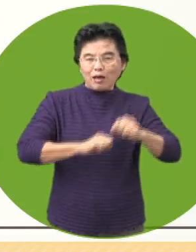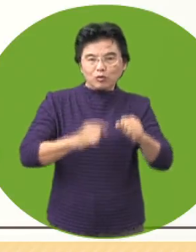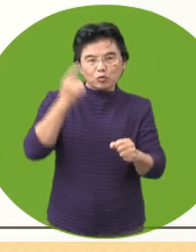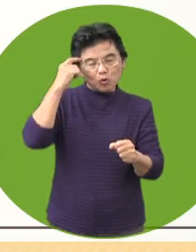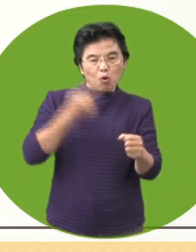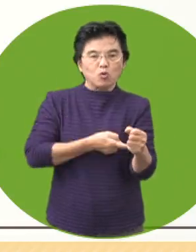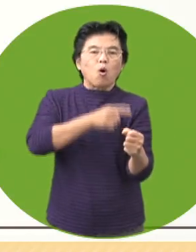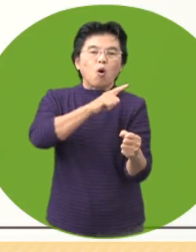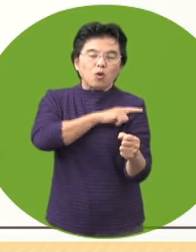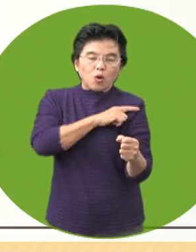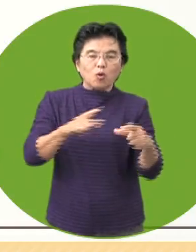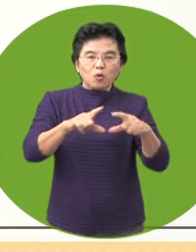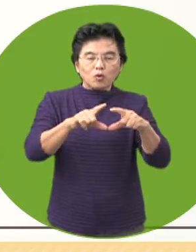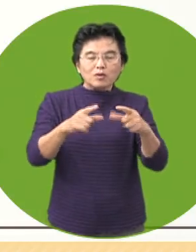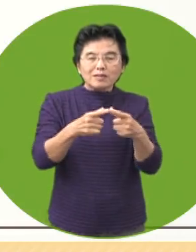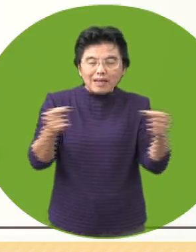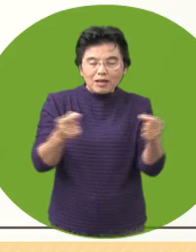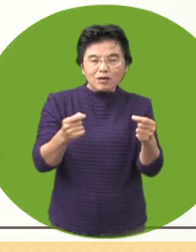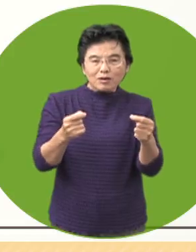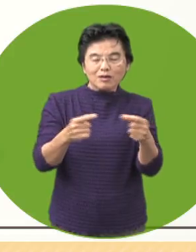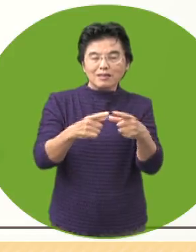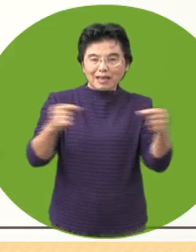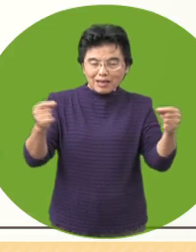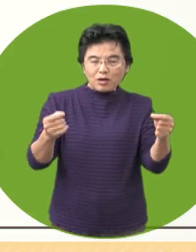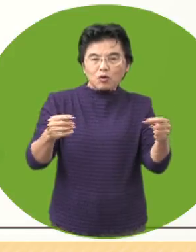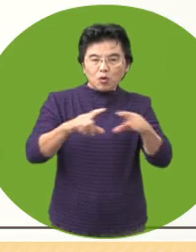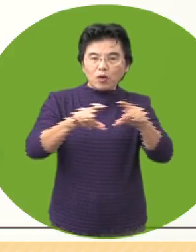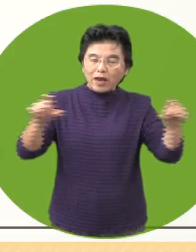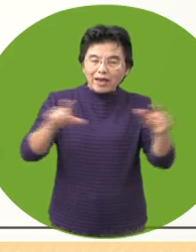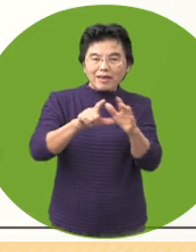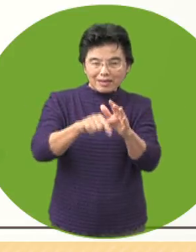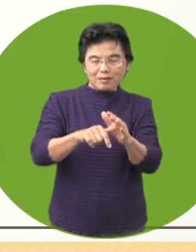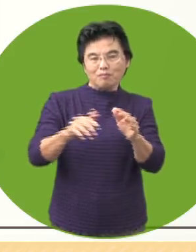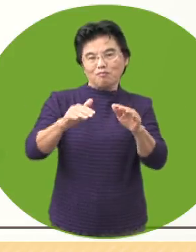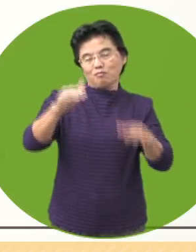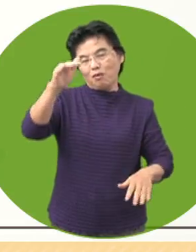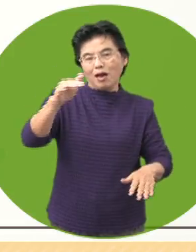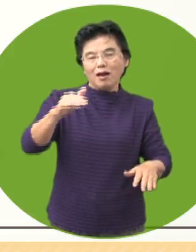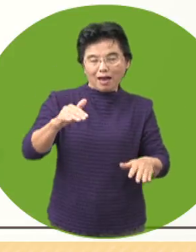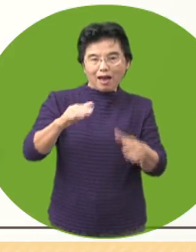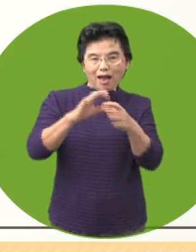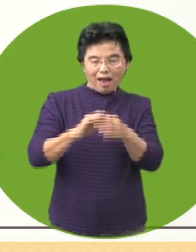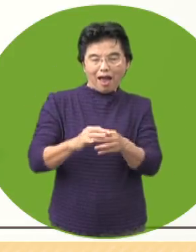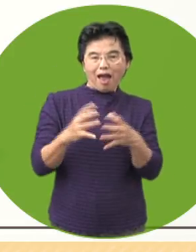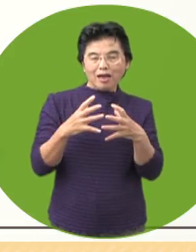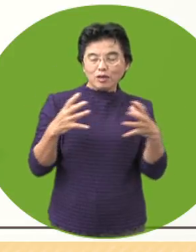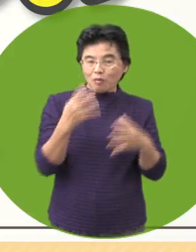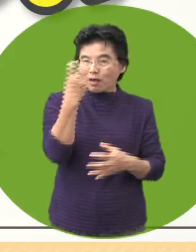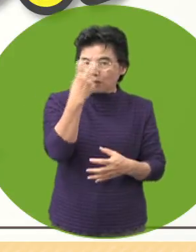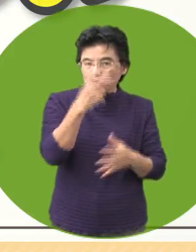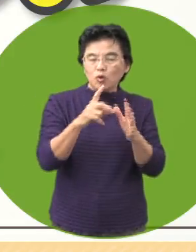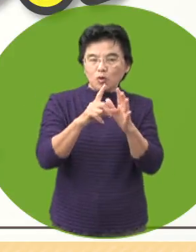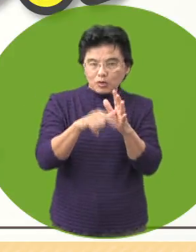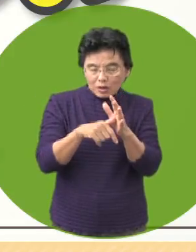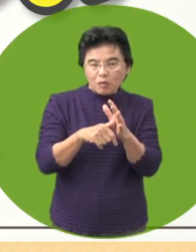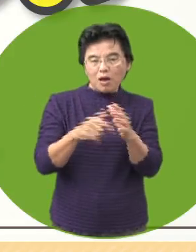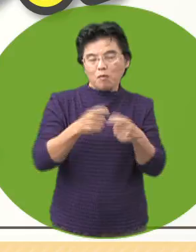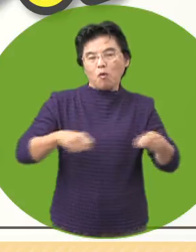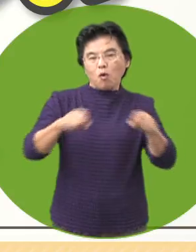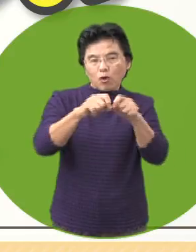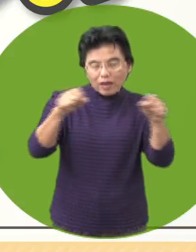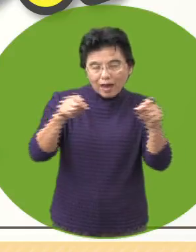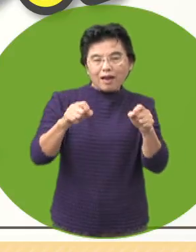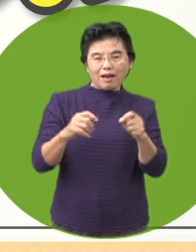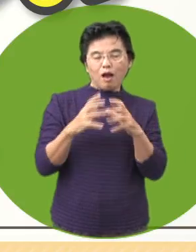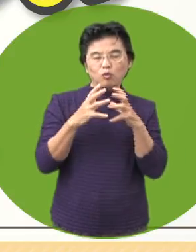が全国平均を下回り、また肥満に関する調査でも全国よりも極めて肥満の子どもが多